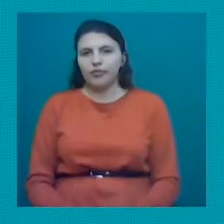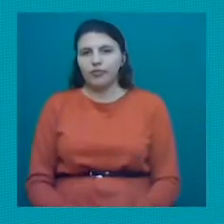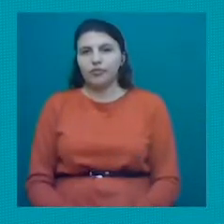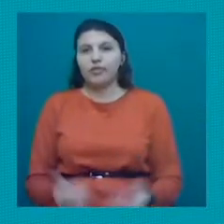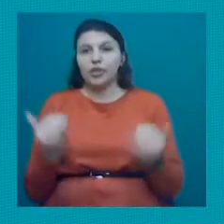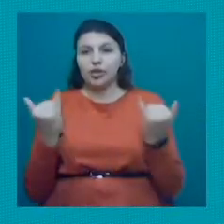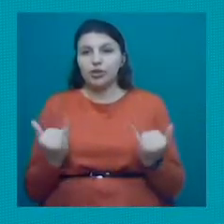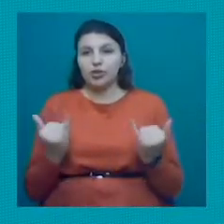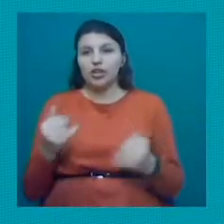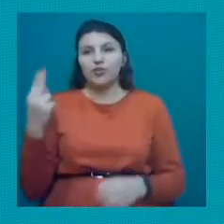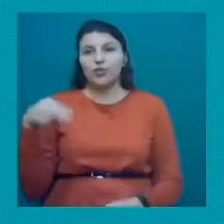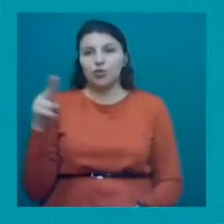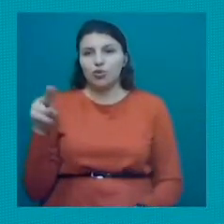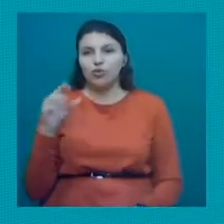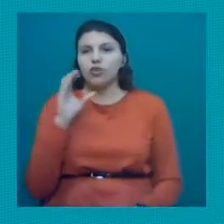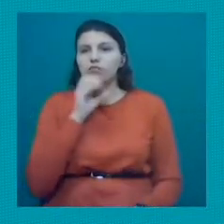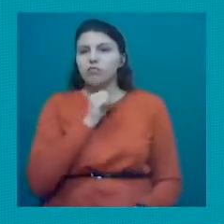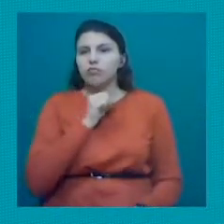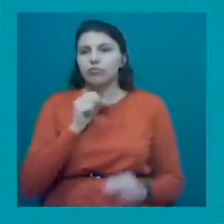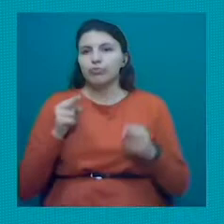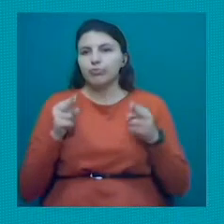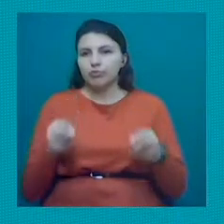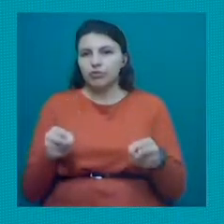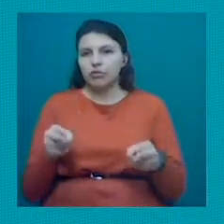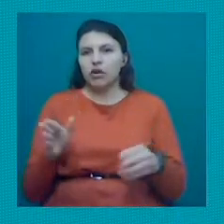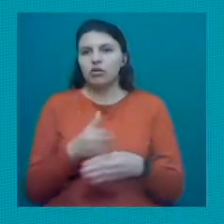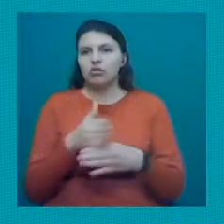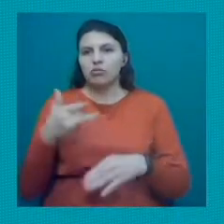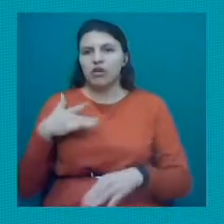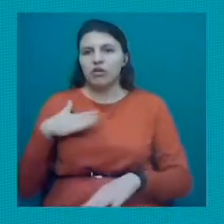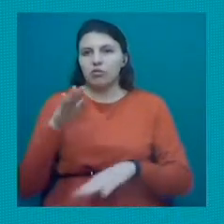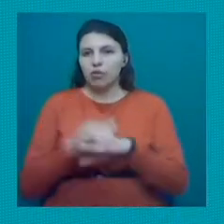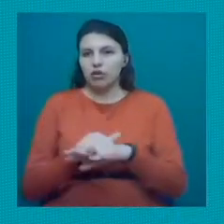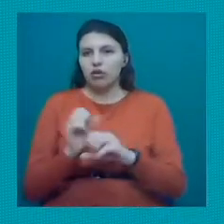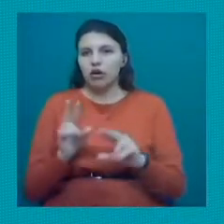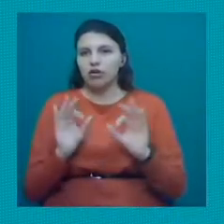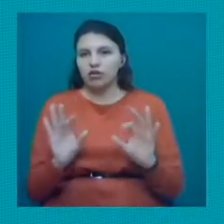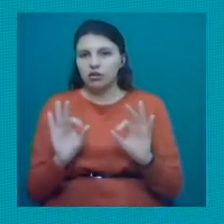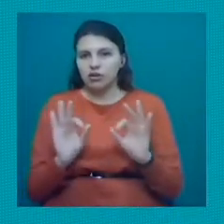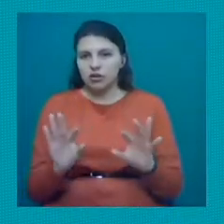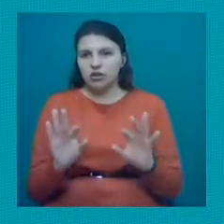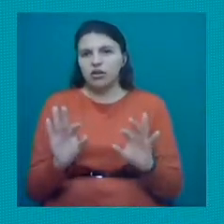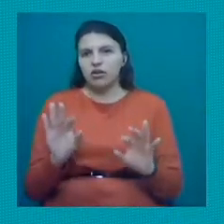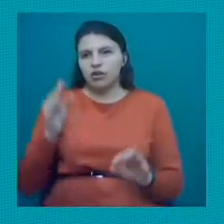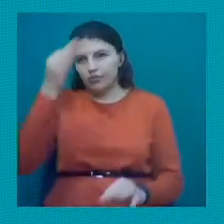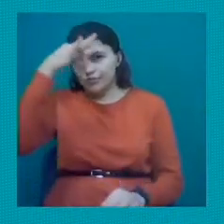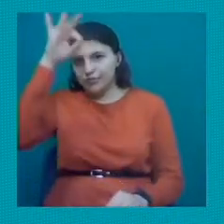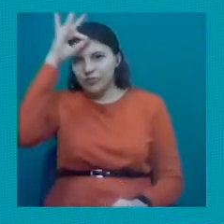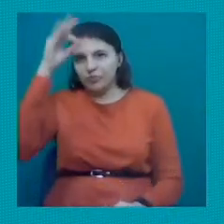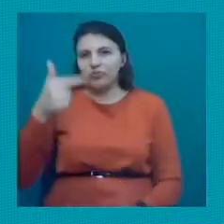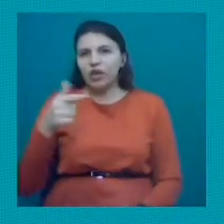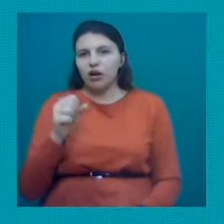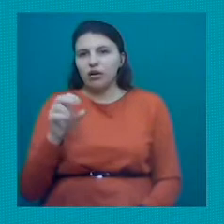Сьогодні у Дружківці пограбували відділення «Приватбанку». Як розповіла інспекторка Дружківського відділення поліції Ганна